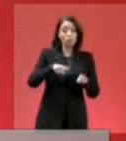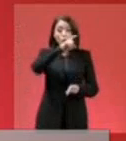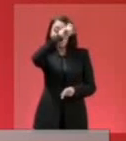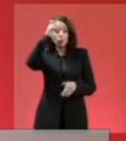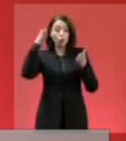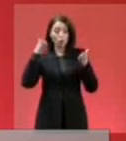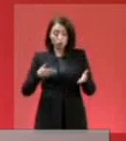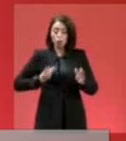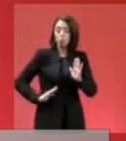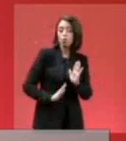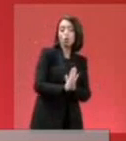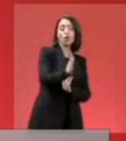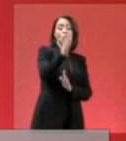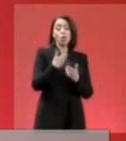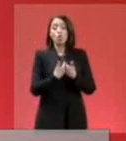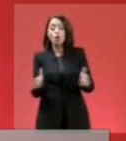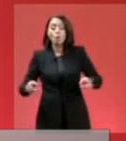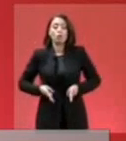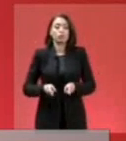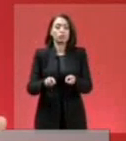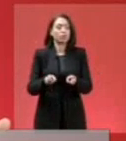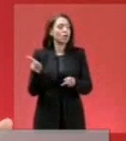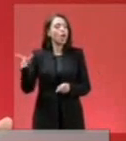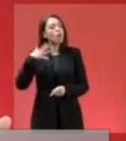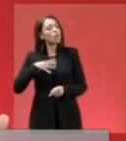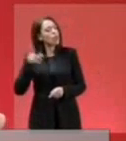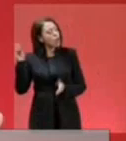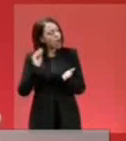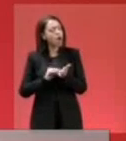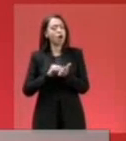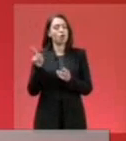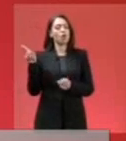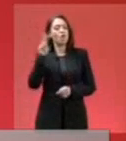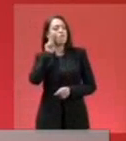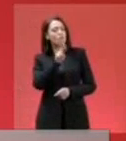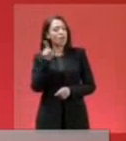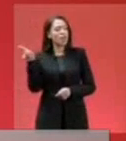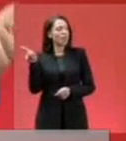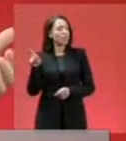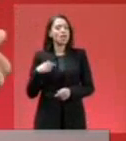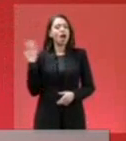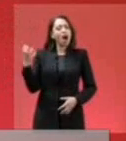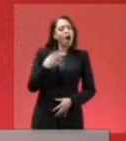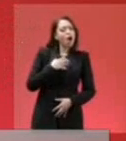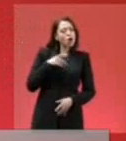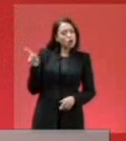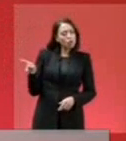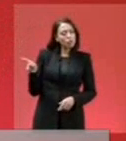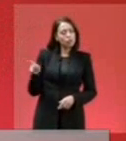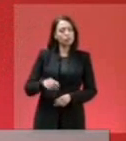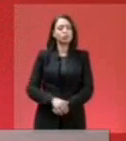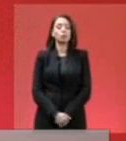ανοίγεται μπροστά μας δρόμος, ανοιχτός, φαίνεται να αγχώνονται. Φαίνεται να είναι αγχωμένοι και